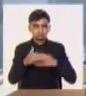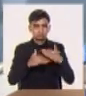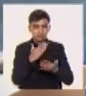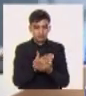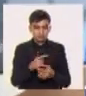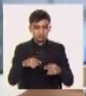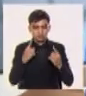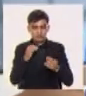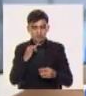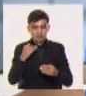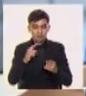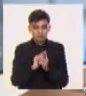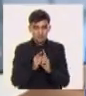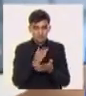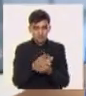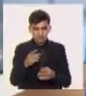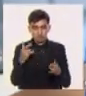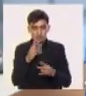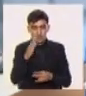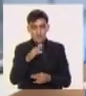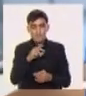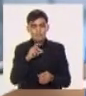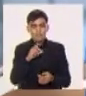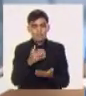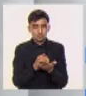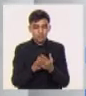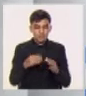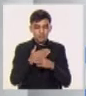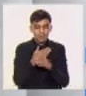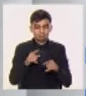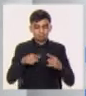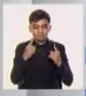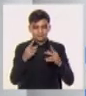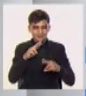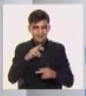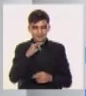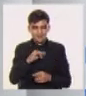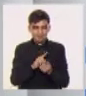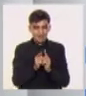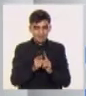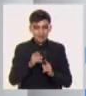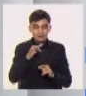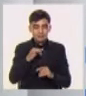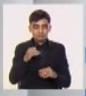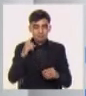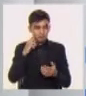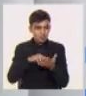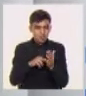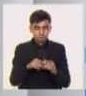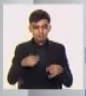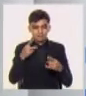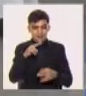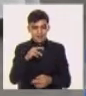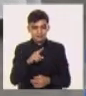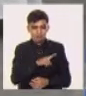и меняются, и необходимо адаптировать пособия к этим изменениям. Для того, чтобы реализовать этот крупнейший проект, специалисты университета